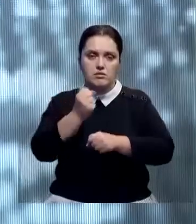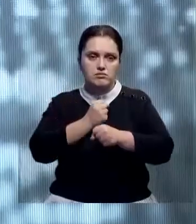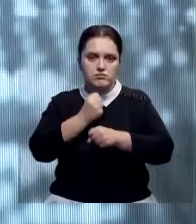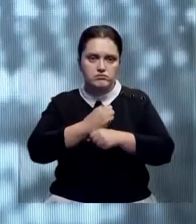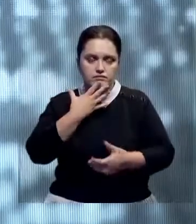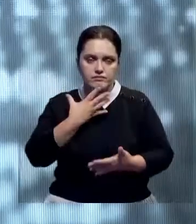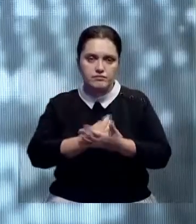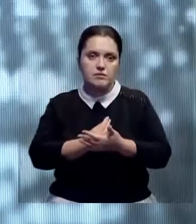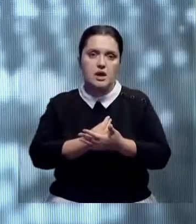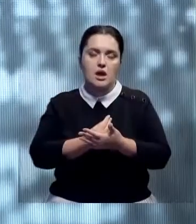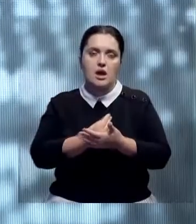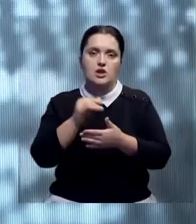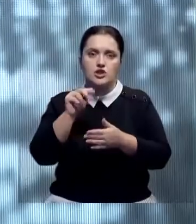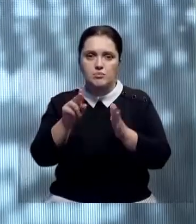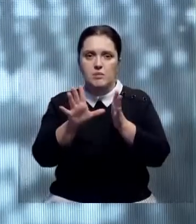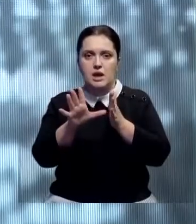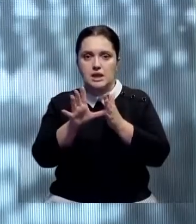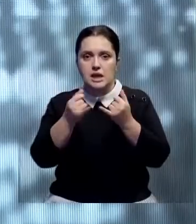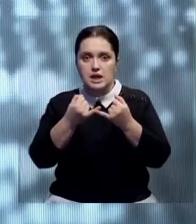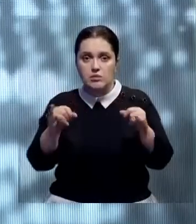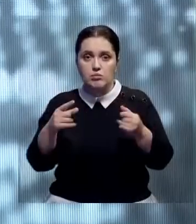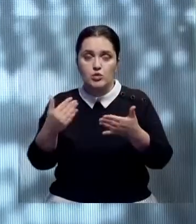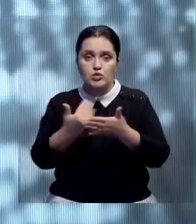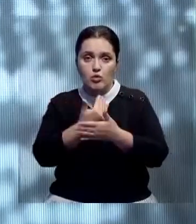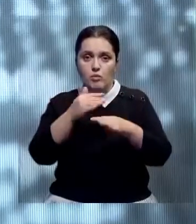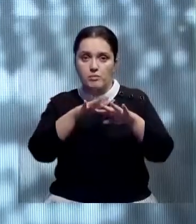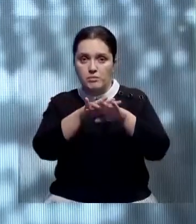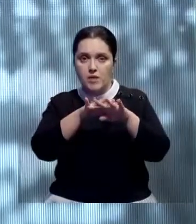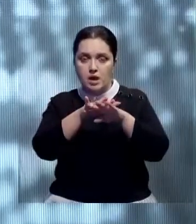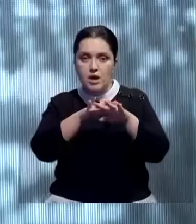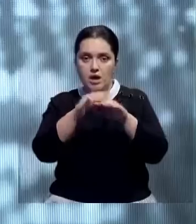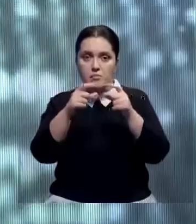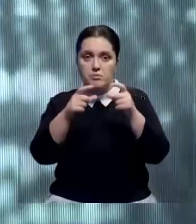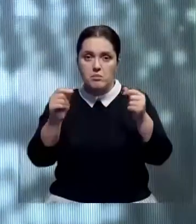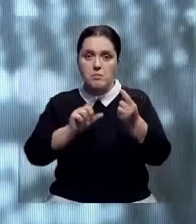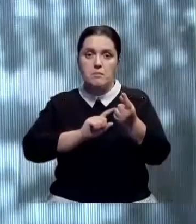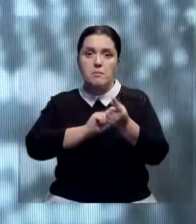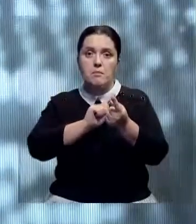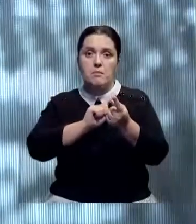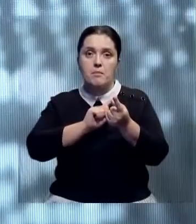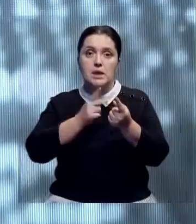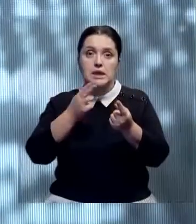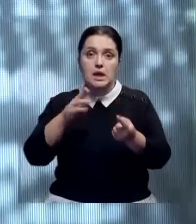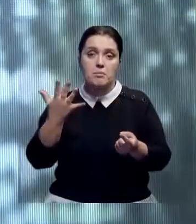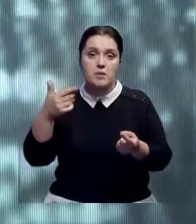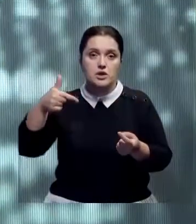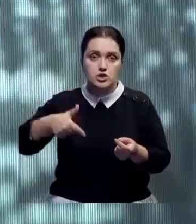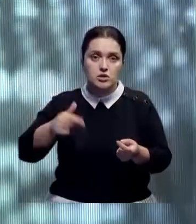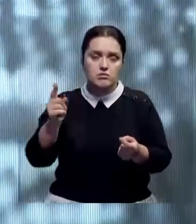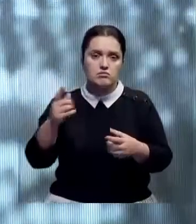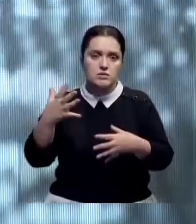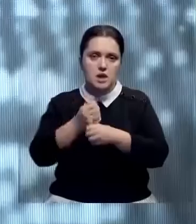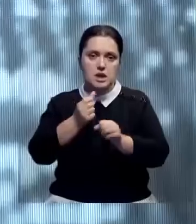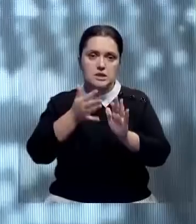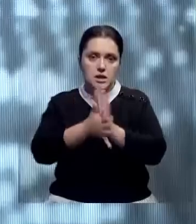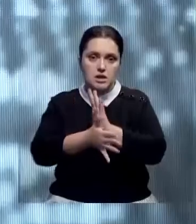их изготовление. В КНР представили новую микросхему, позволяющую менять параметры для технологии 5G. Это сократит затраты и